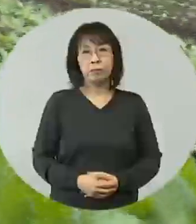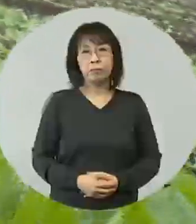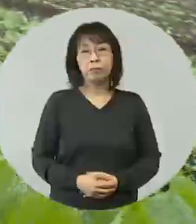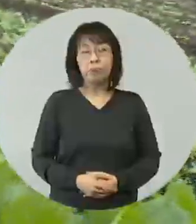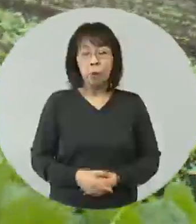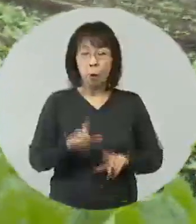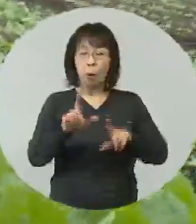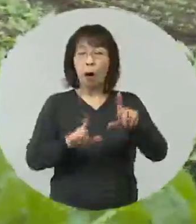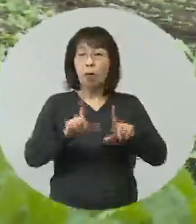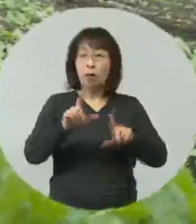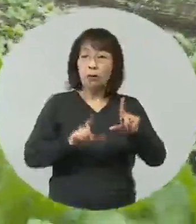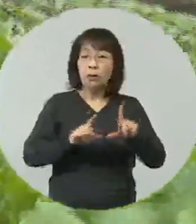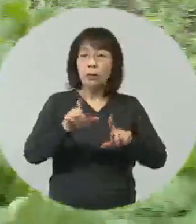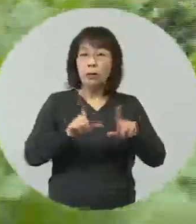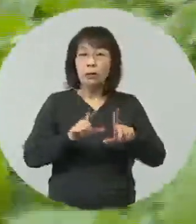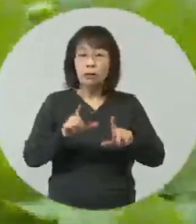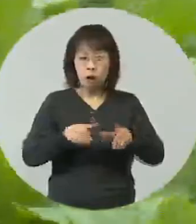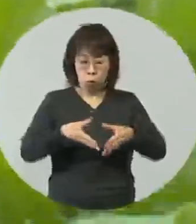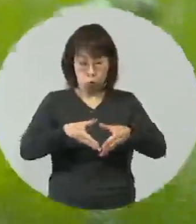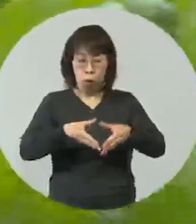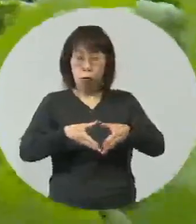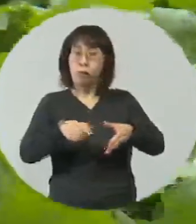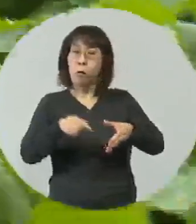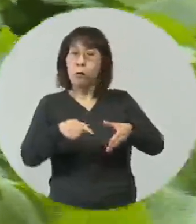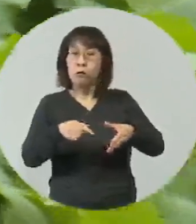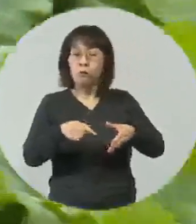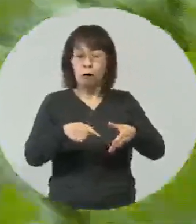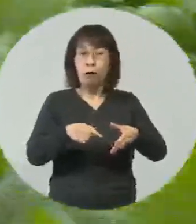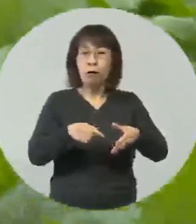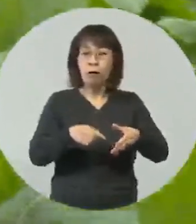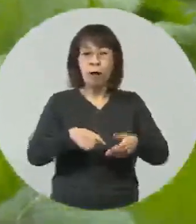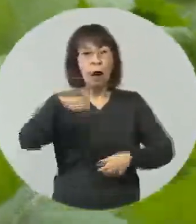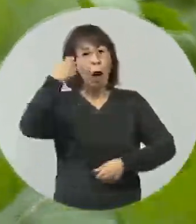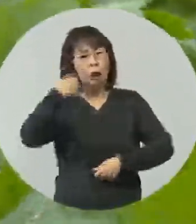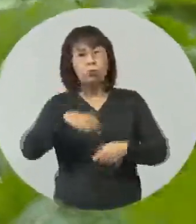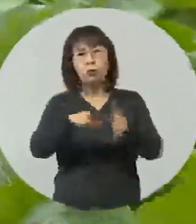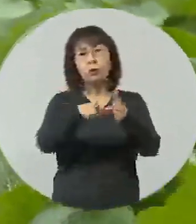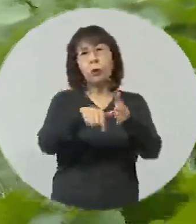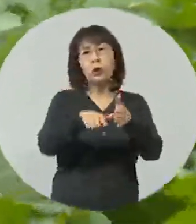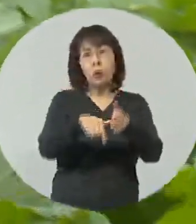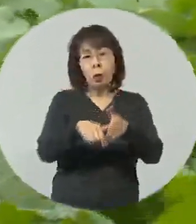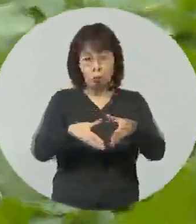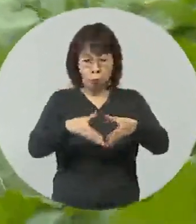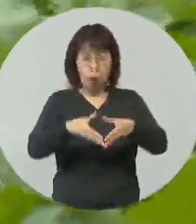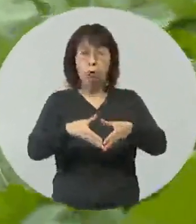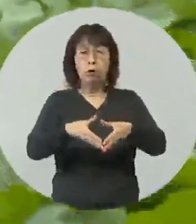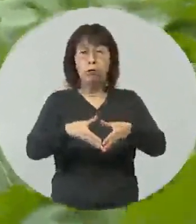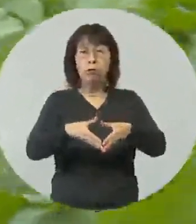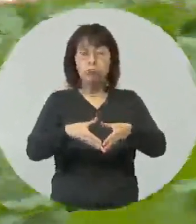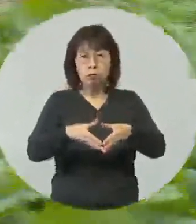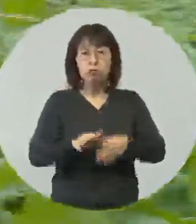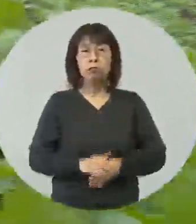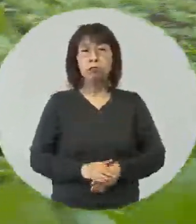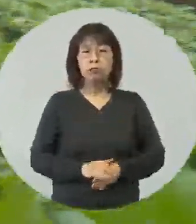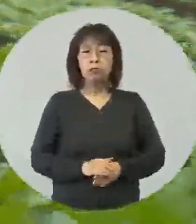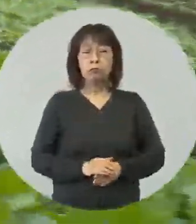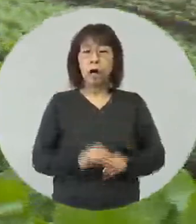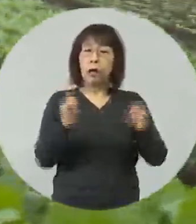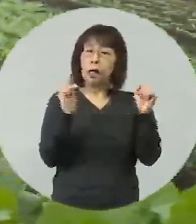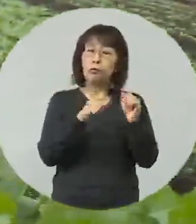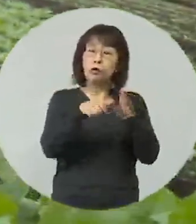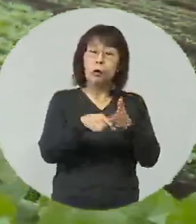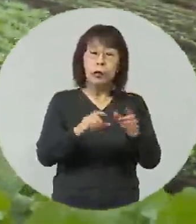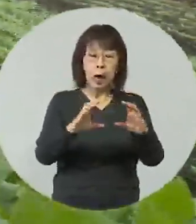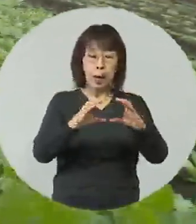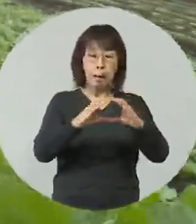これ形がなんか結構尖って、 暑い時期だと尖っちゃうんだよね、 はい、 うん、寒い方が 丸くなる、